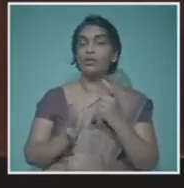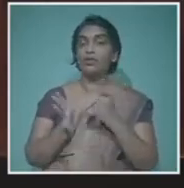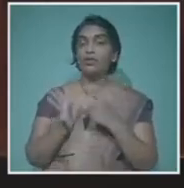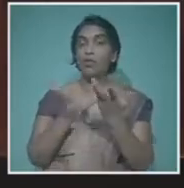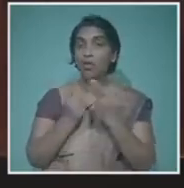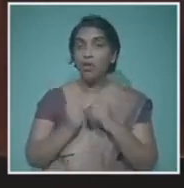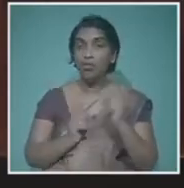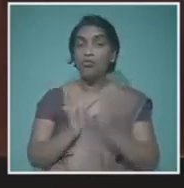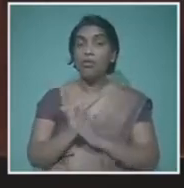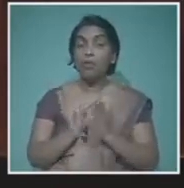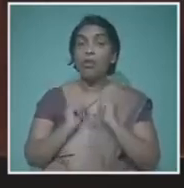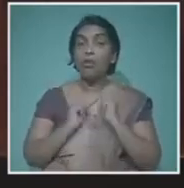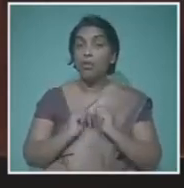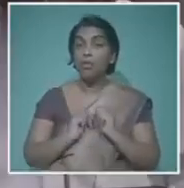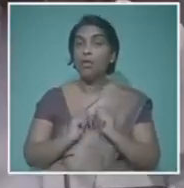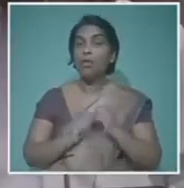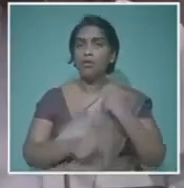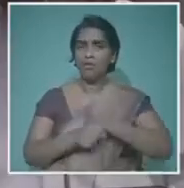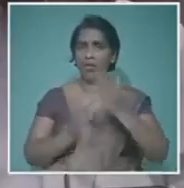ආණ්ඩුවේ මන්ත්‍රීවරේ.